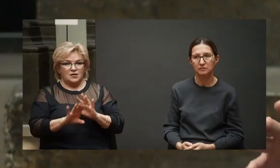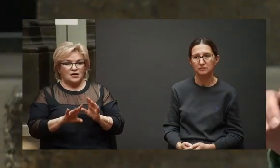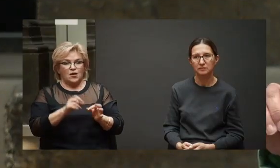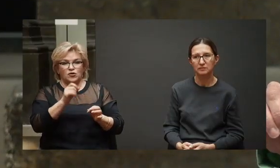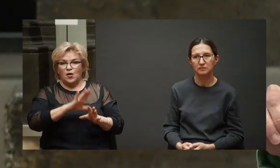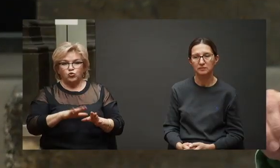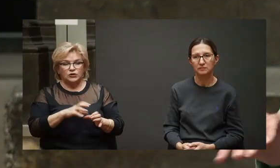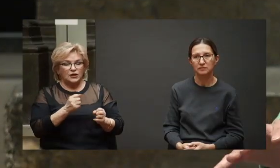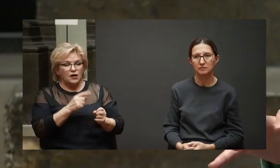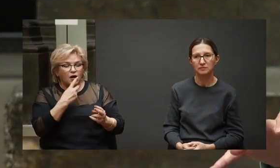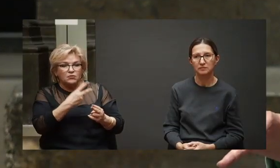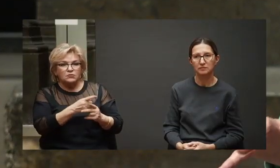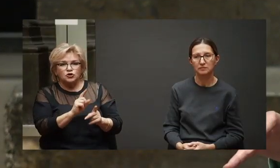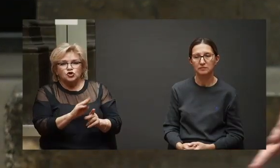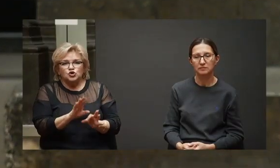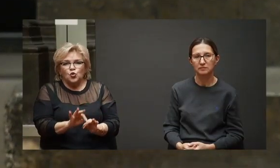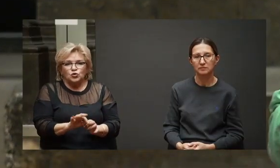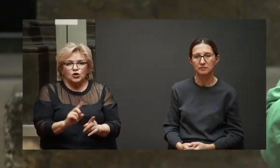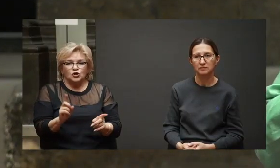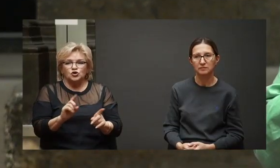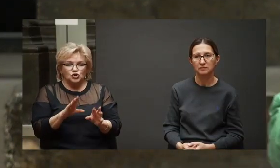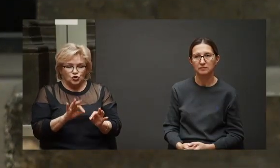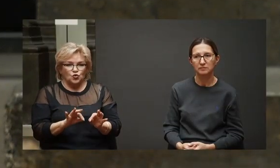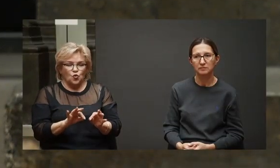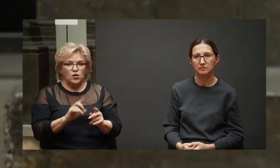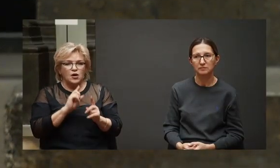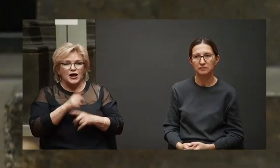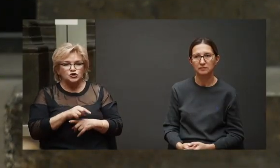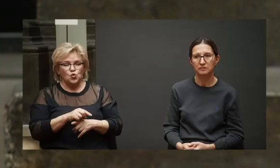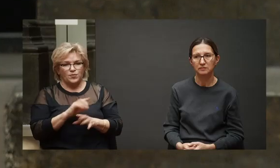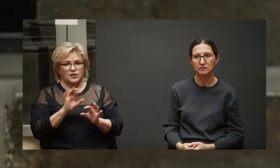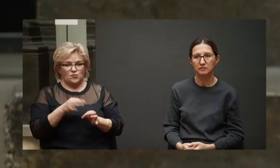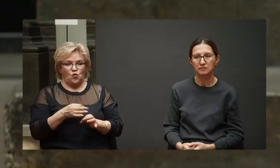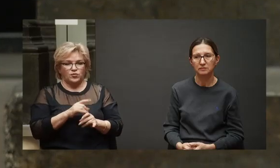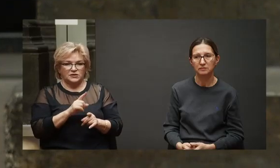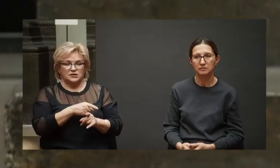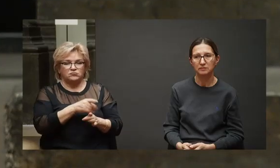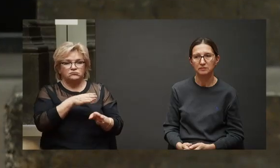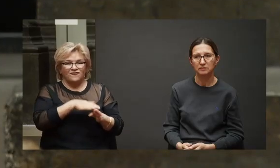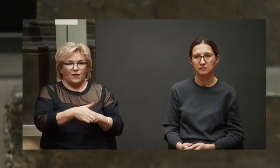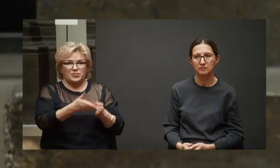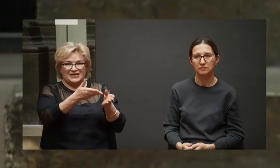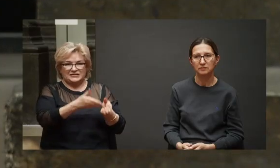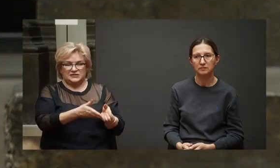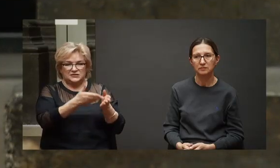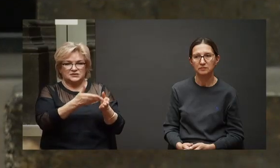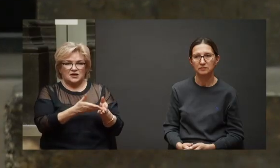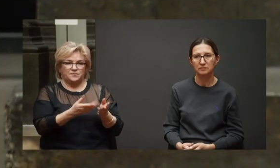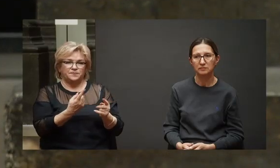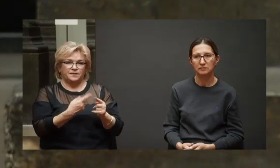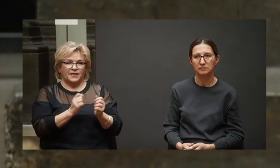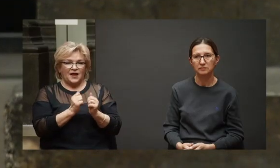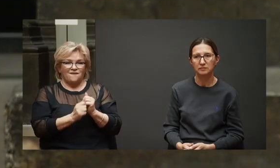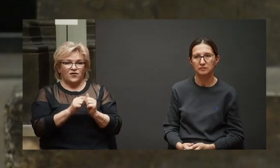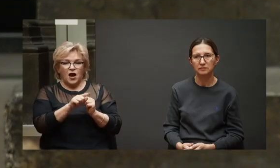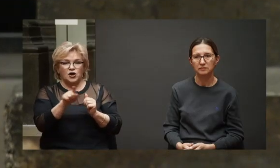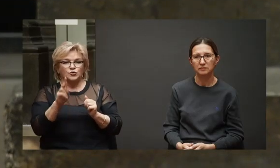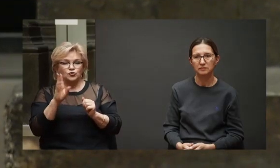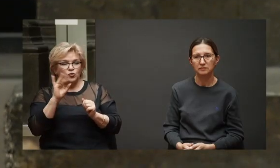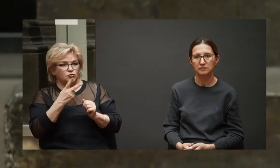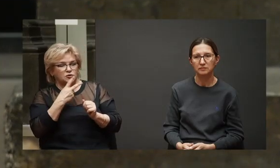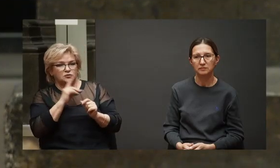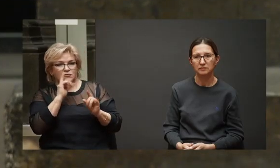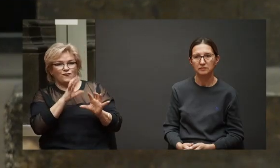становится чем-то, что особенным образом воплотится в каждом